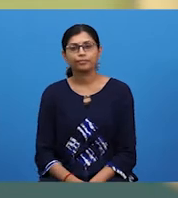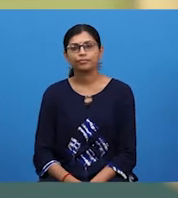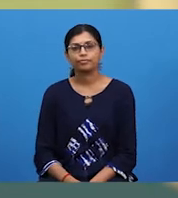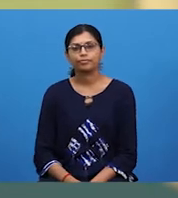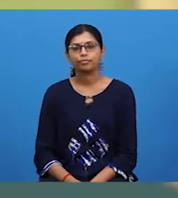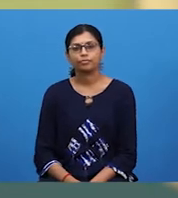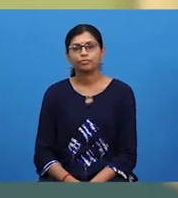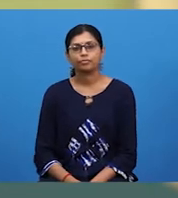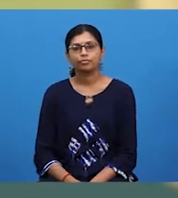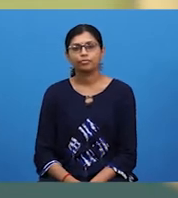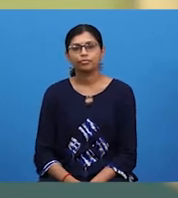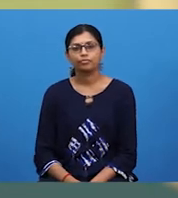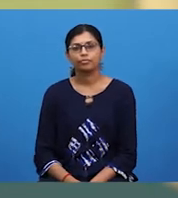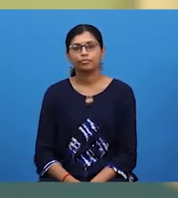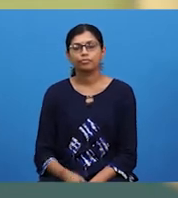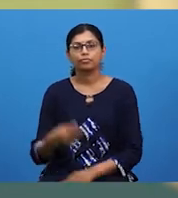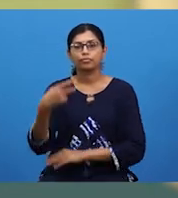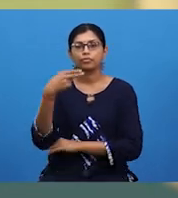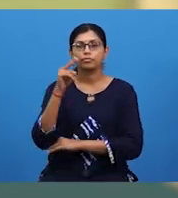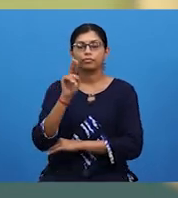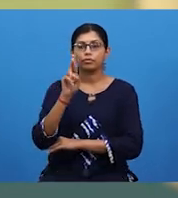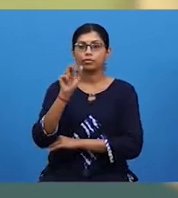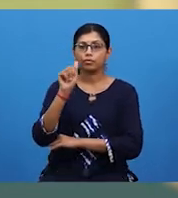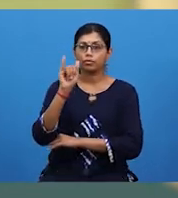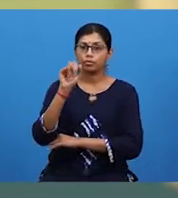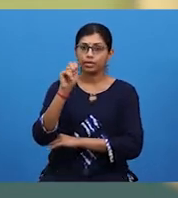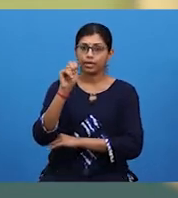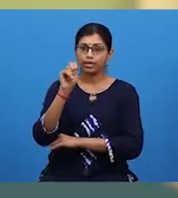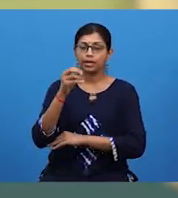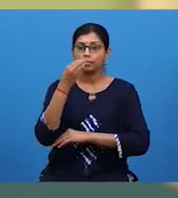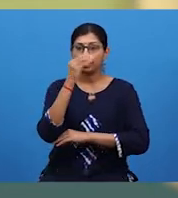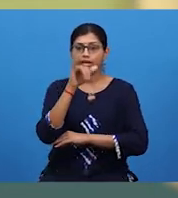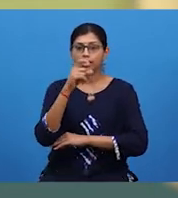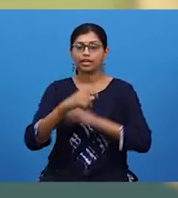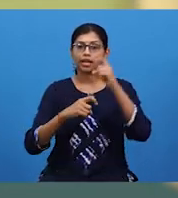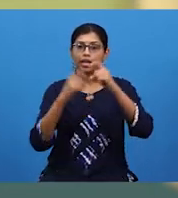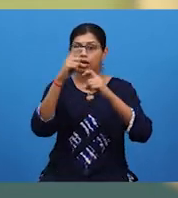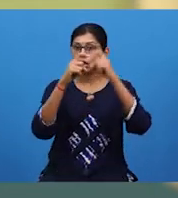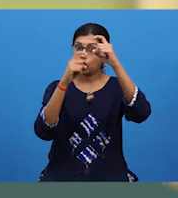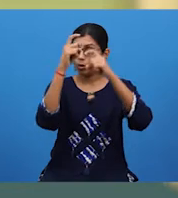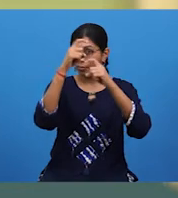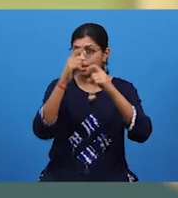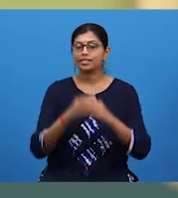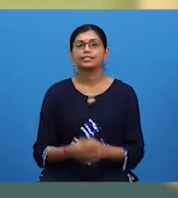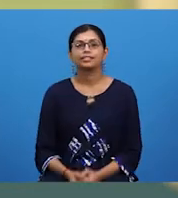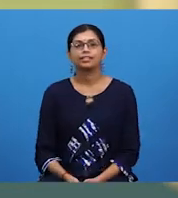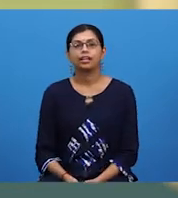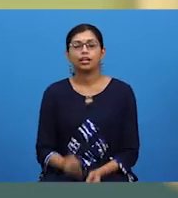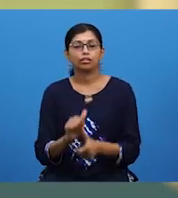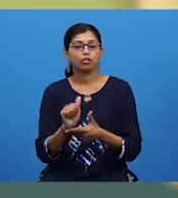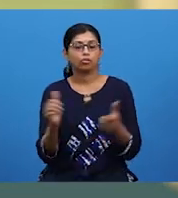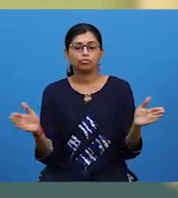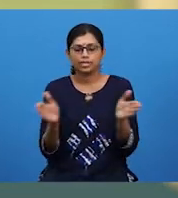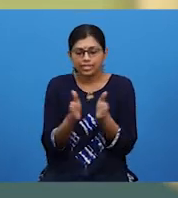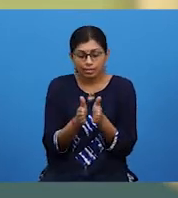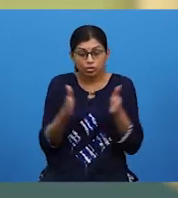Pencernaan ialah penguraian makanan yang kompleks atau besar kepada molekul-molekul yang lebih kecil